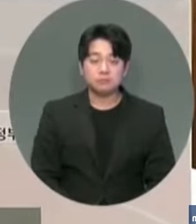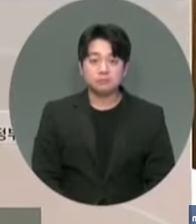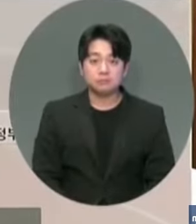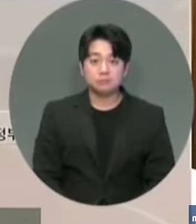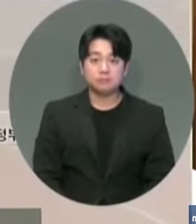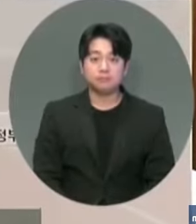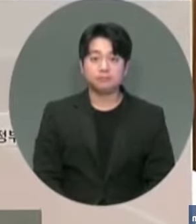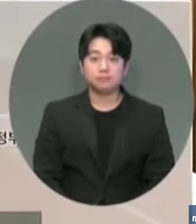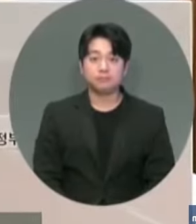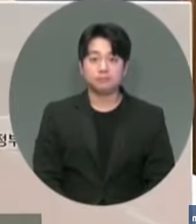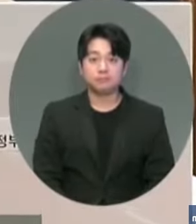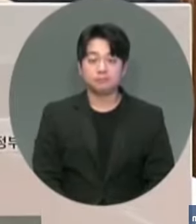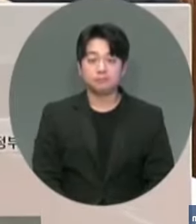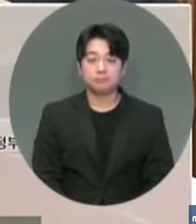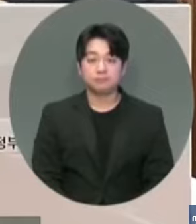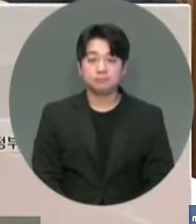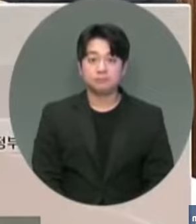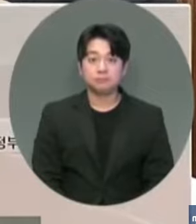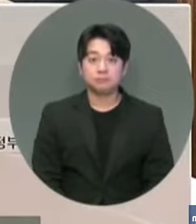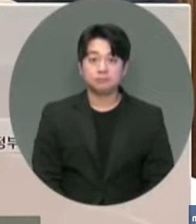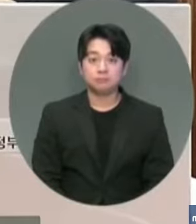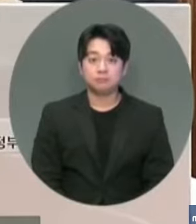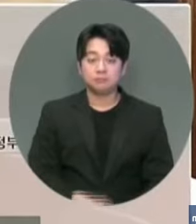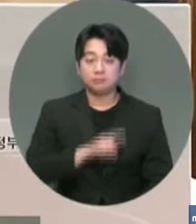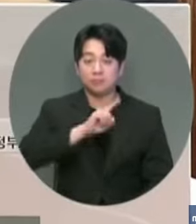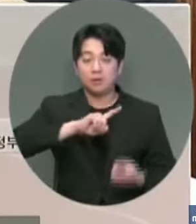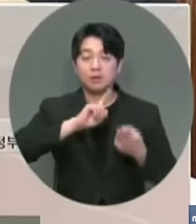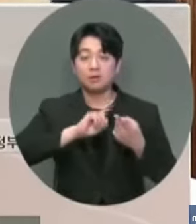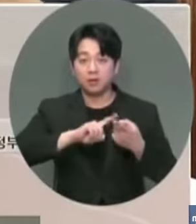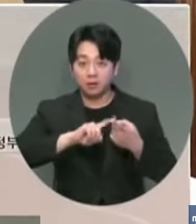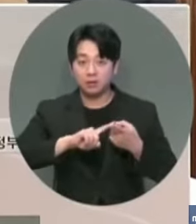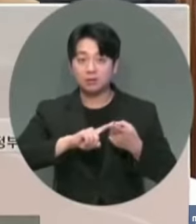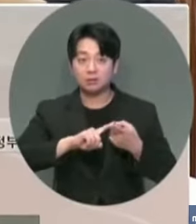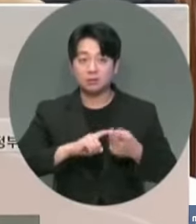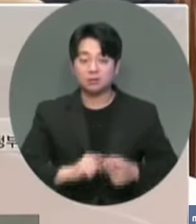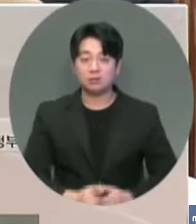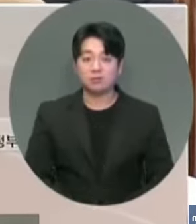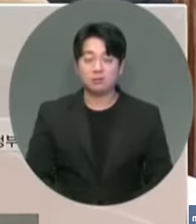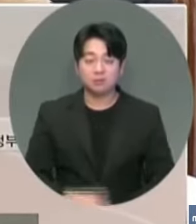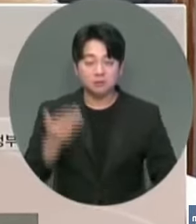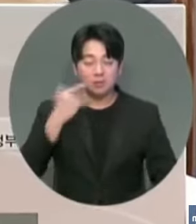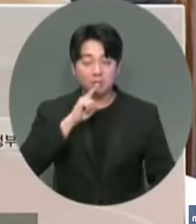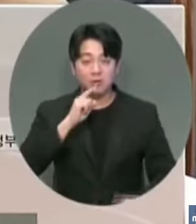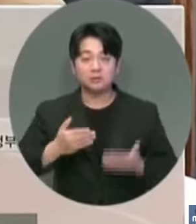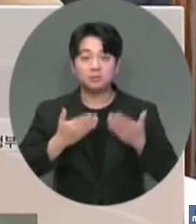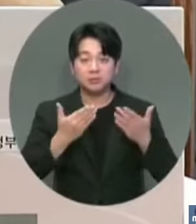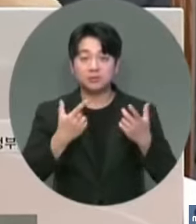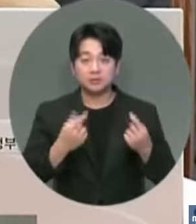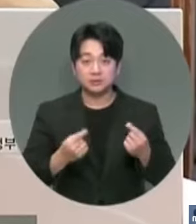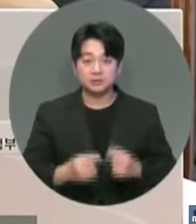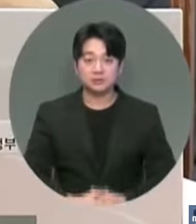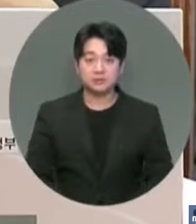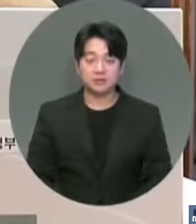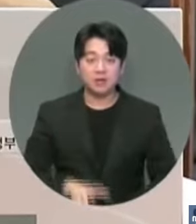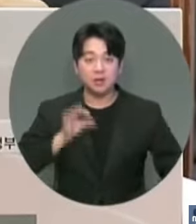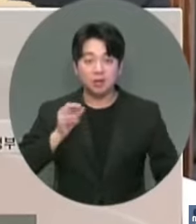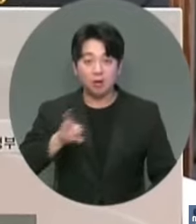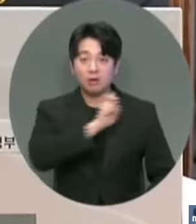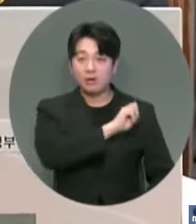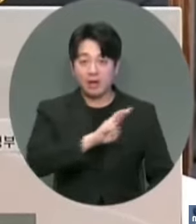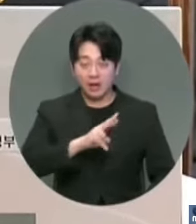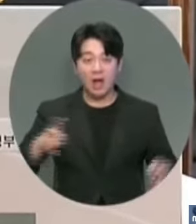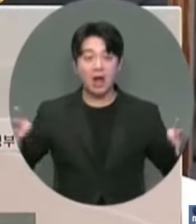이게 저희가 직접 이걸 한게 이게 농식품부에서 아마 근데 하여튼 일단은 그때 말씀드린 것처럼 제가 아는 범위 내에서 여야가